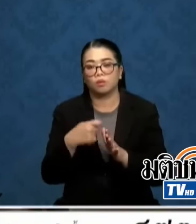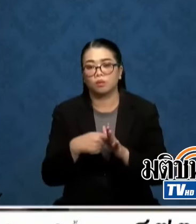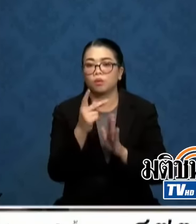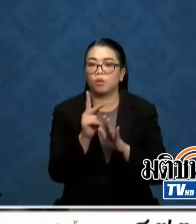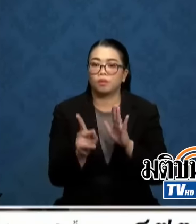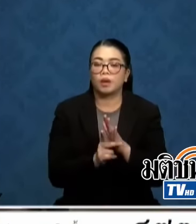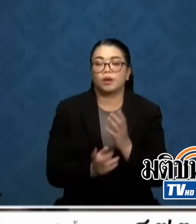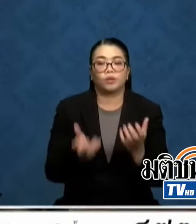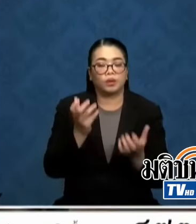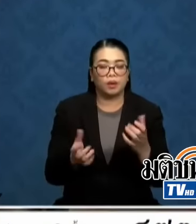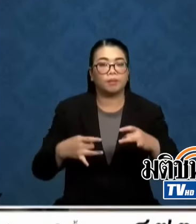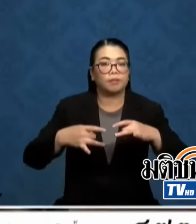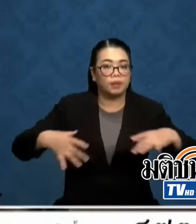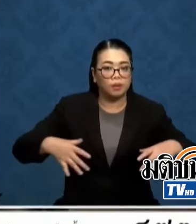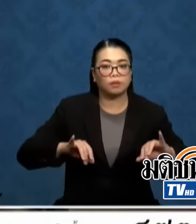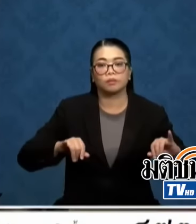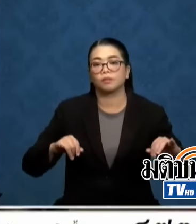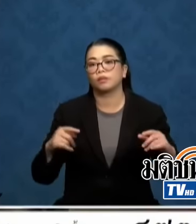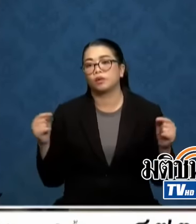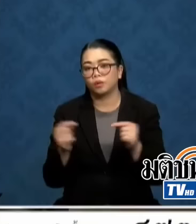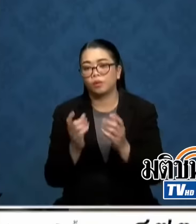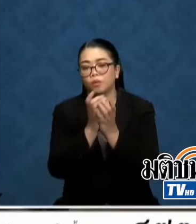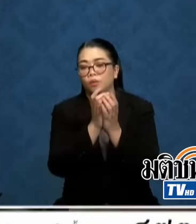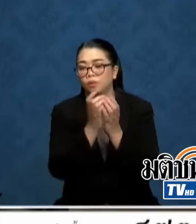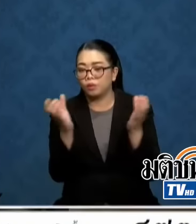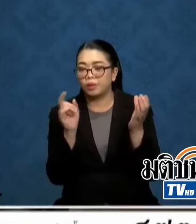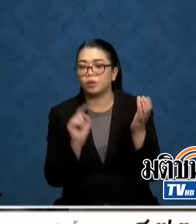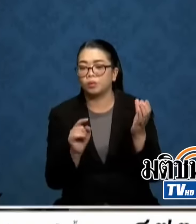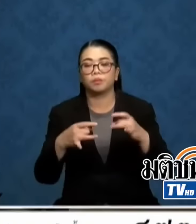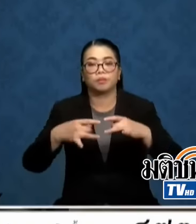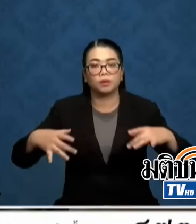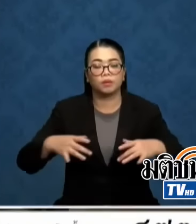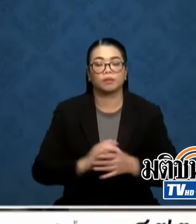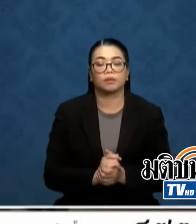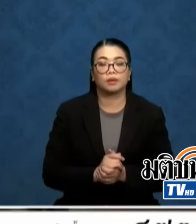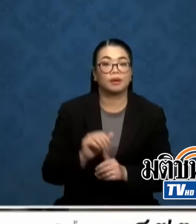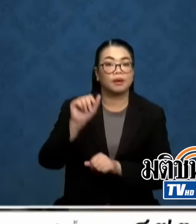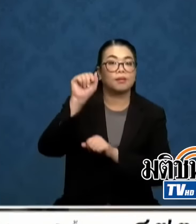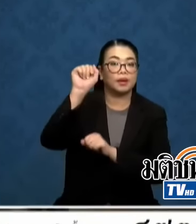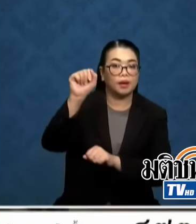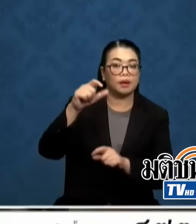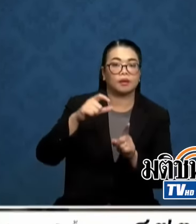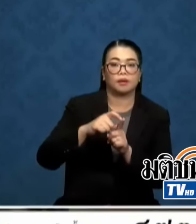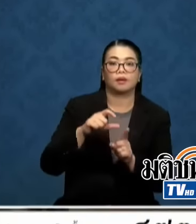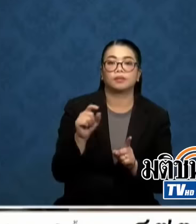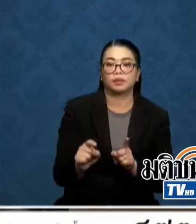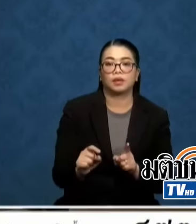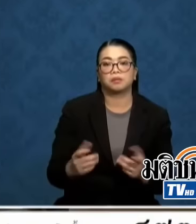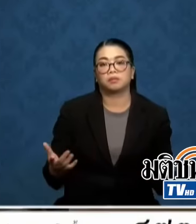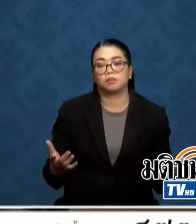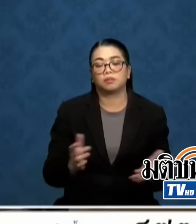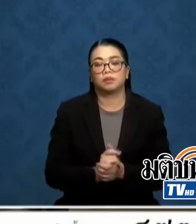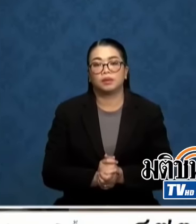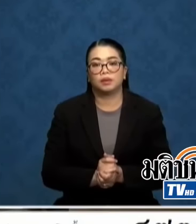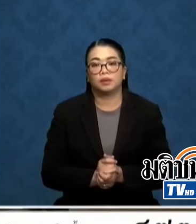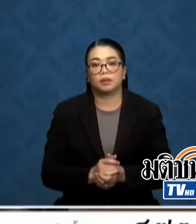ต่อหลักความยุติธรรมหรือขัดต่อรัฐธรรมนูญโดยตัวมันเองแต่ประกาศและคำสั่งเหล่านี้ไม่มีทาง